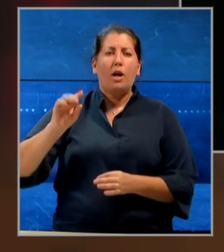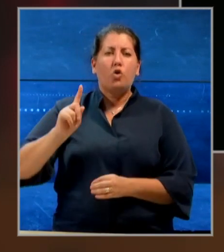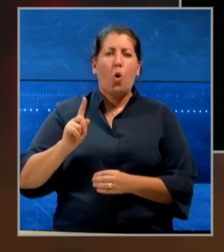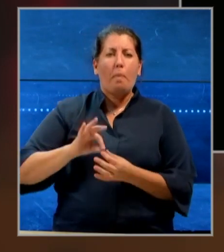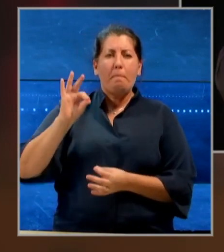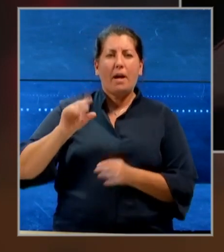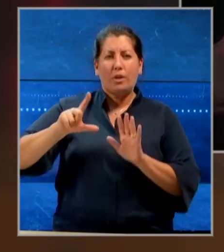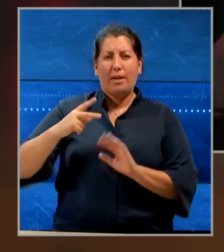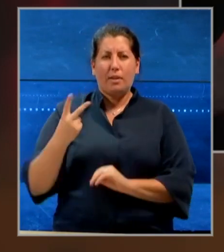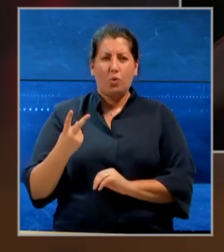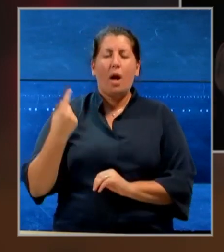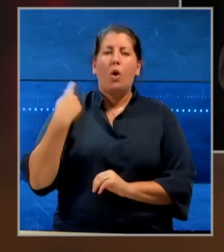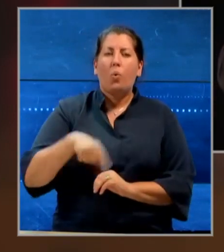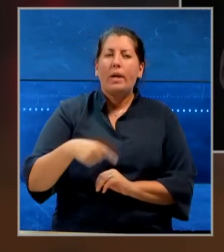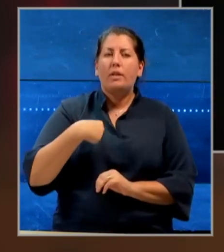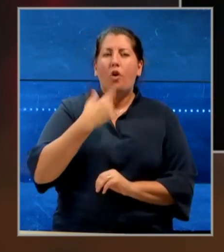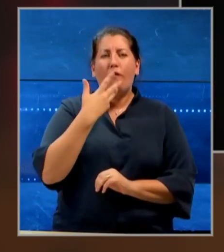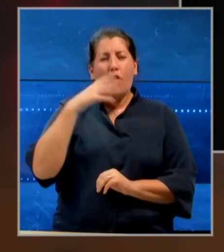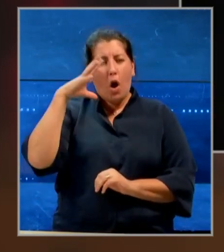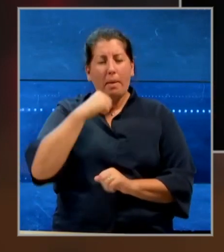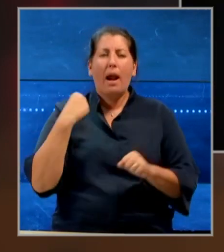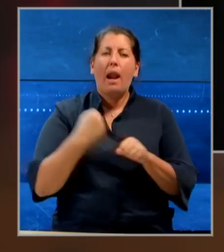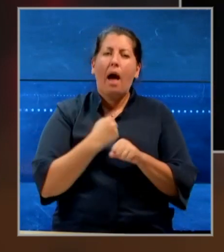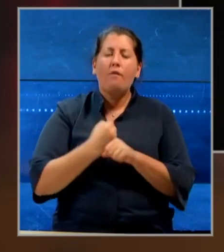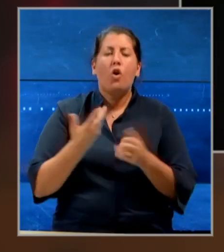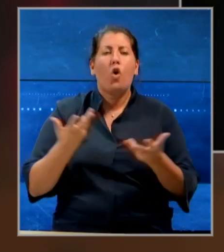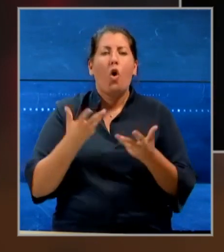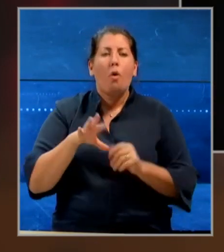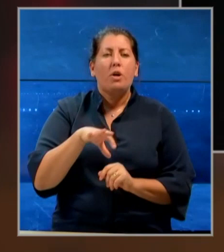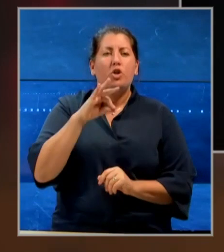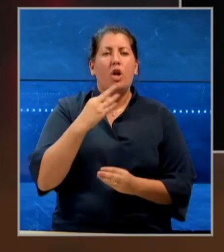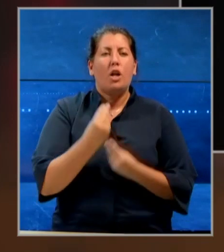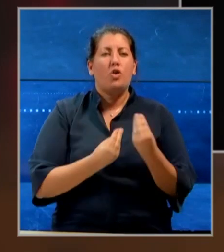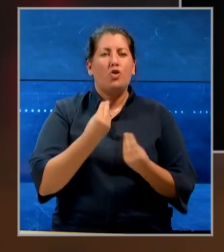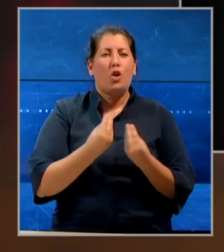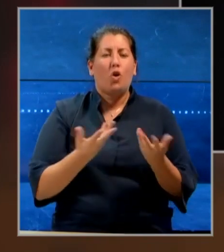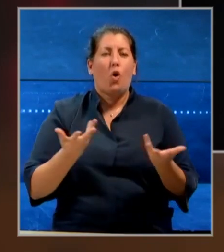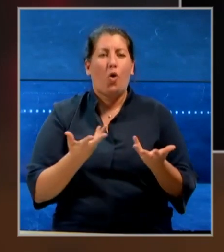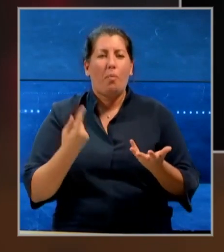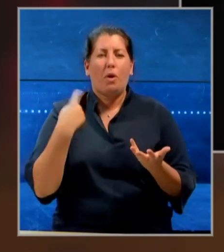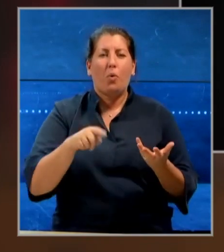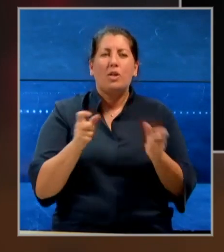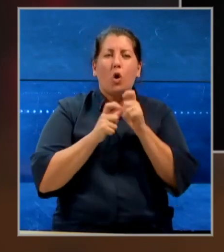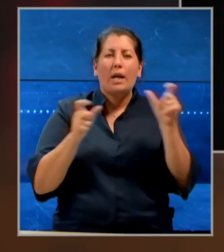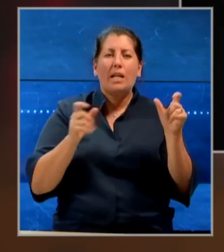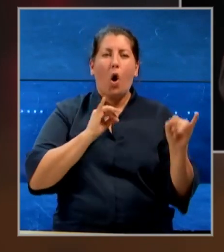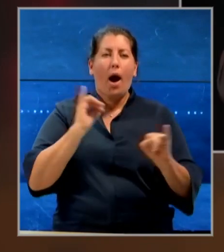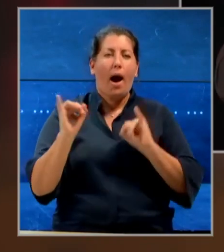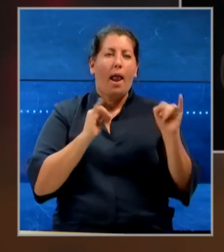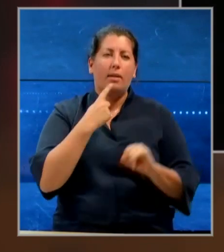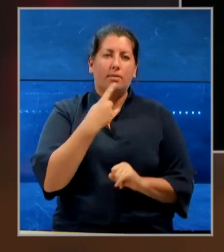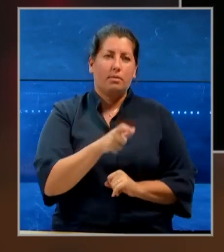ecco, vorrei capire come si lavora su questi principi, perché ripeto, è un grido d'allarme detto da un personaggio importante del